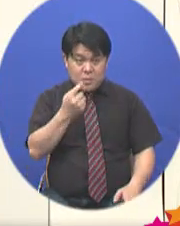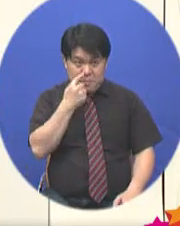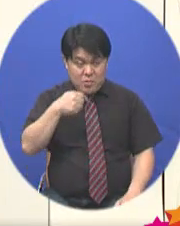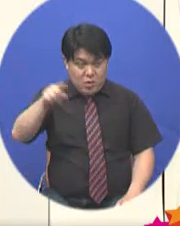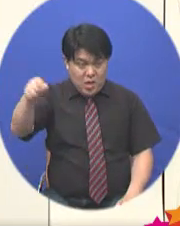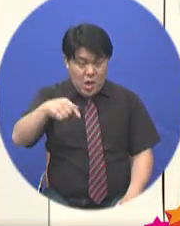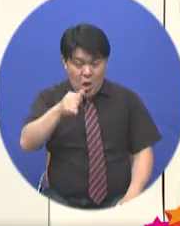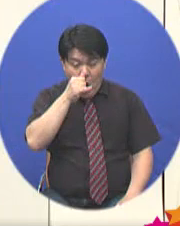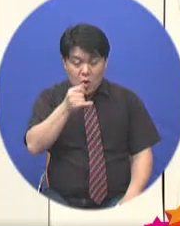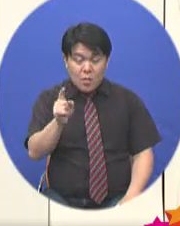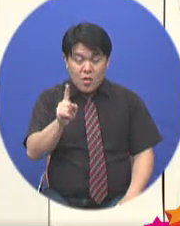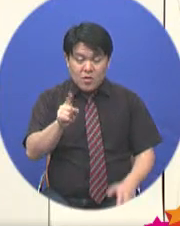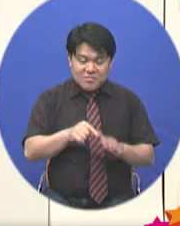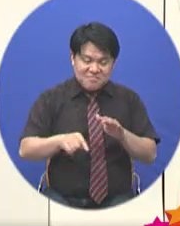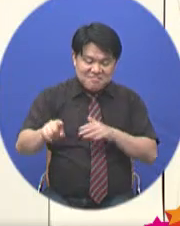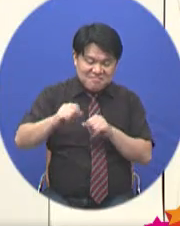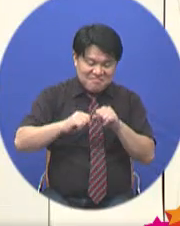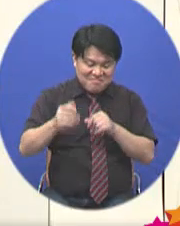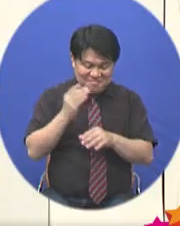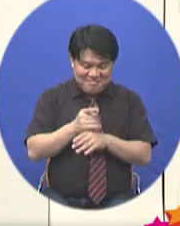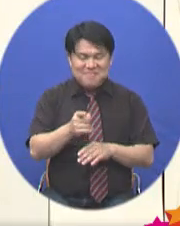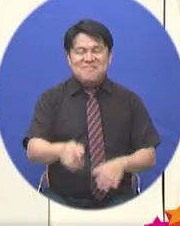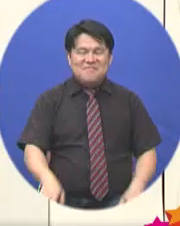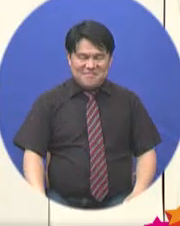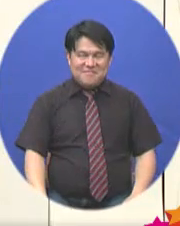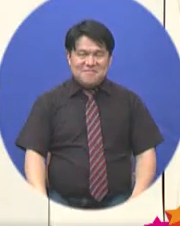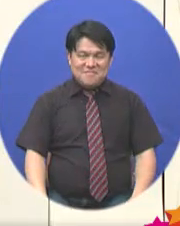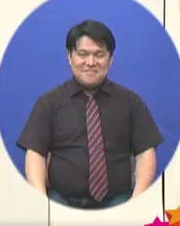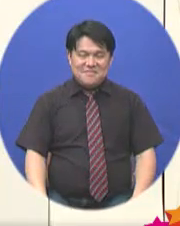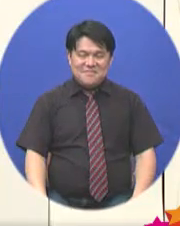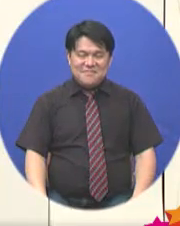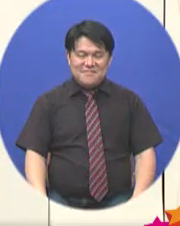얼마나 참 앞서가시는 분이셔요.